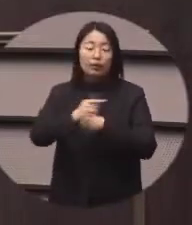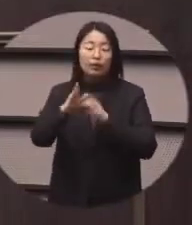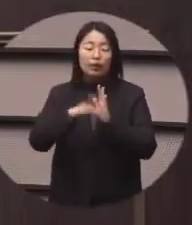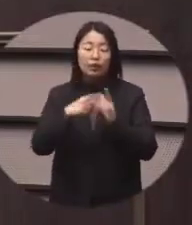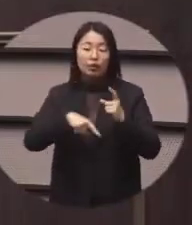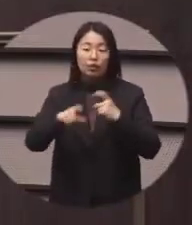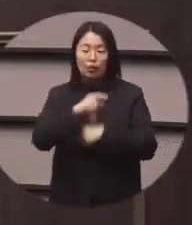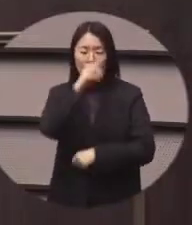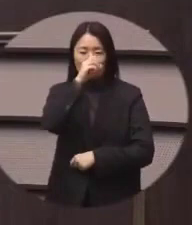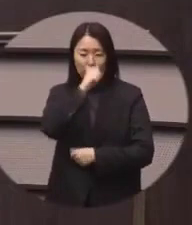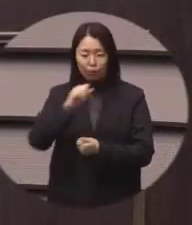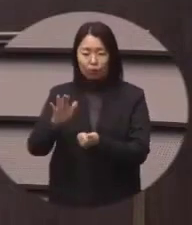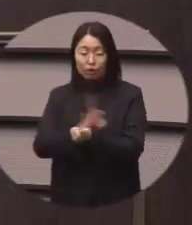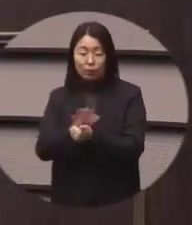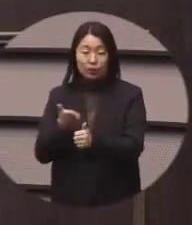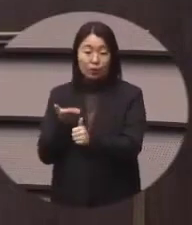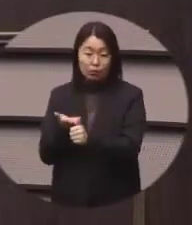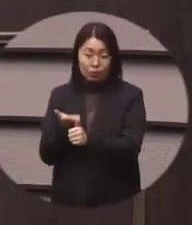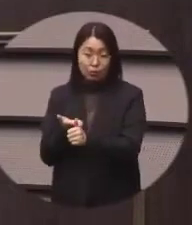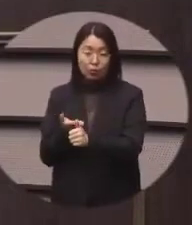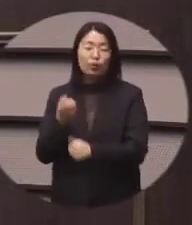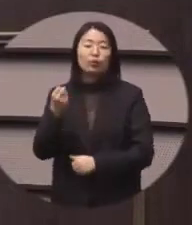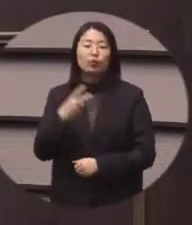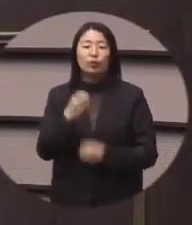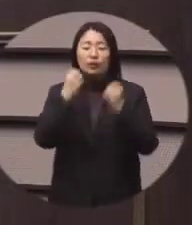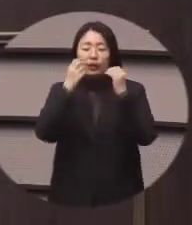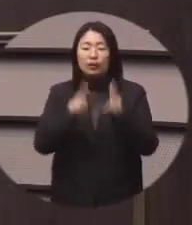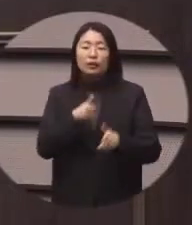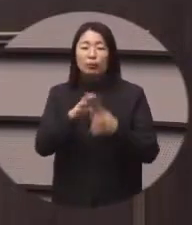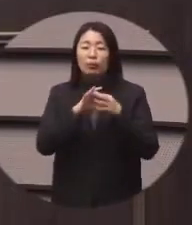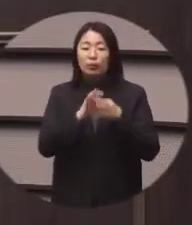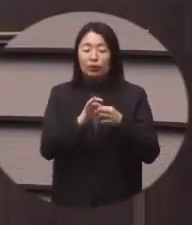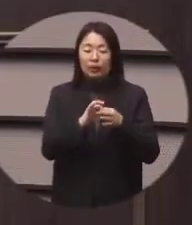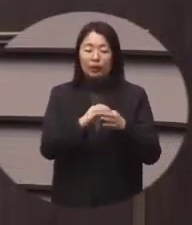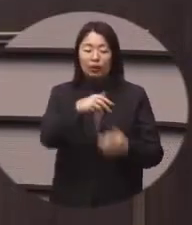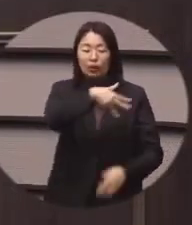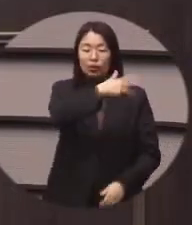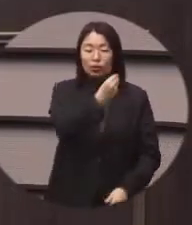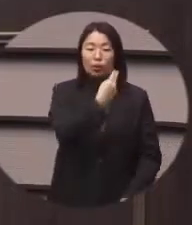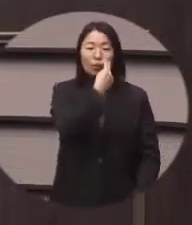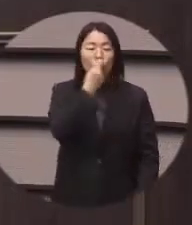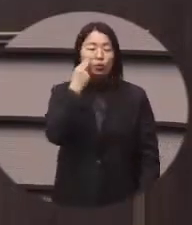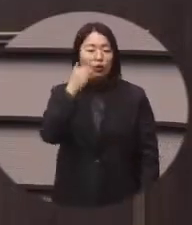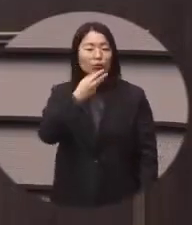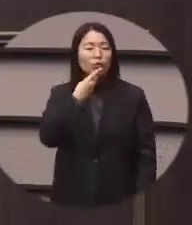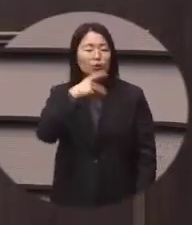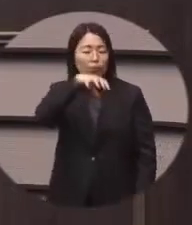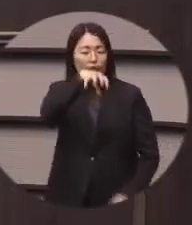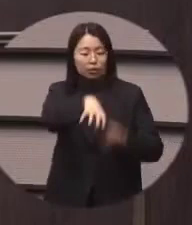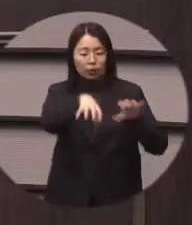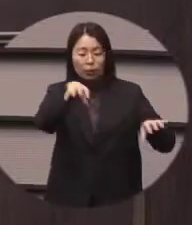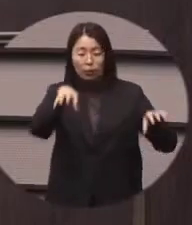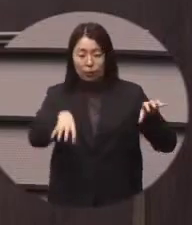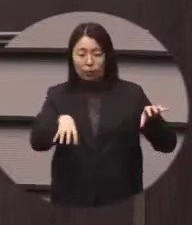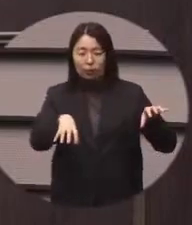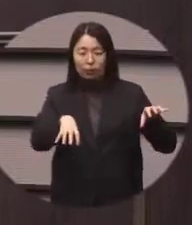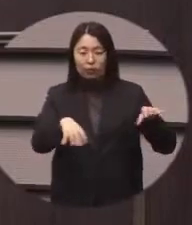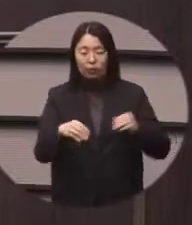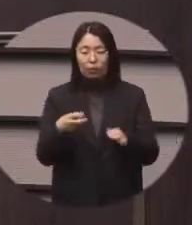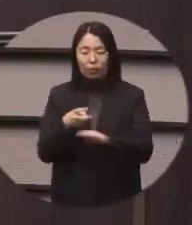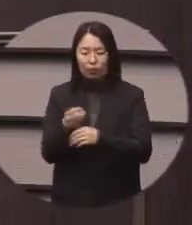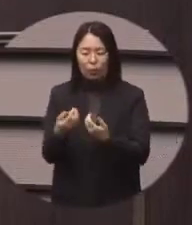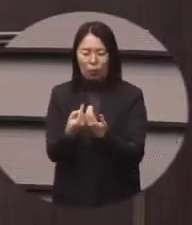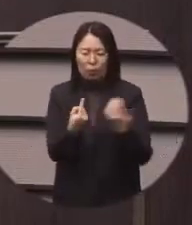안정적인 교통 서비스를 제공하고 신규 사업으로 초월 곤지암 도적 퇴촌 등 교통 소외 지역에 대해서는